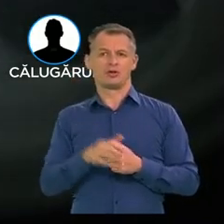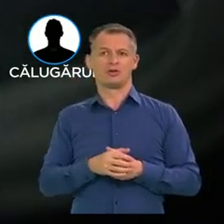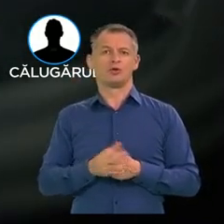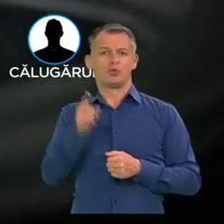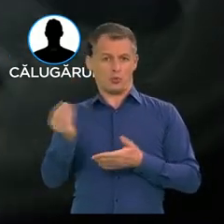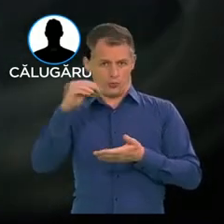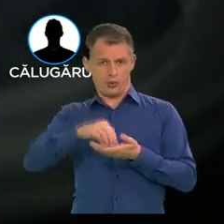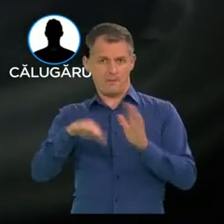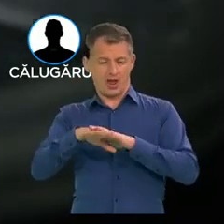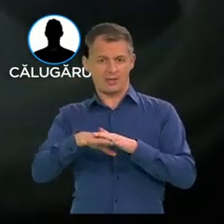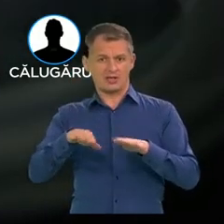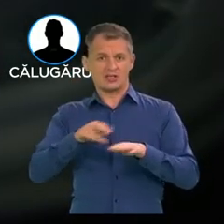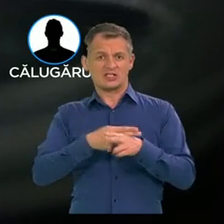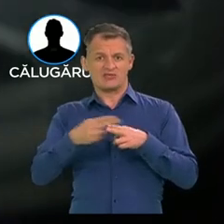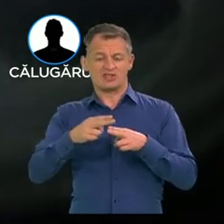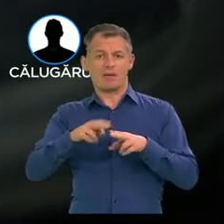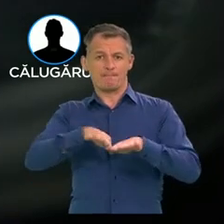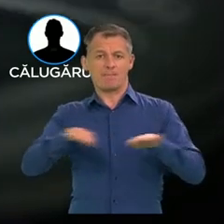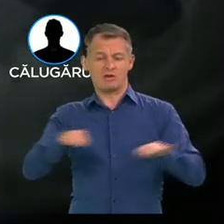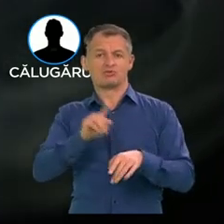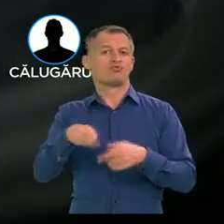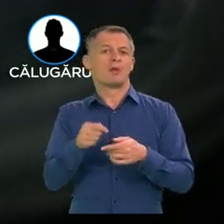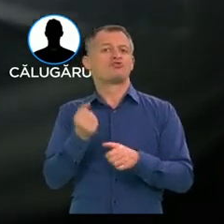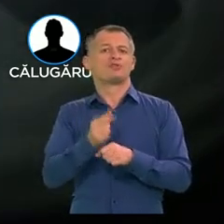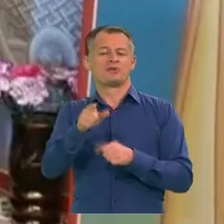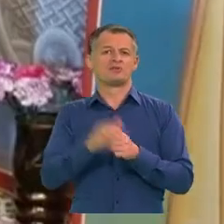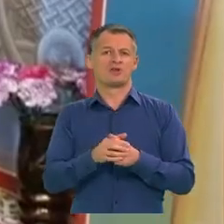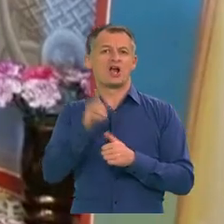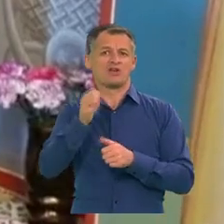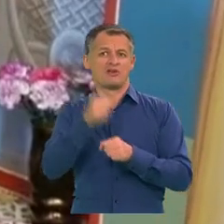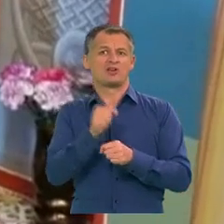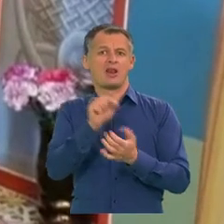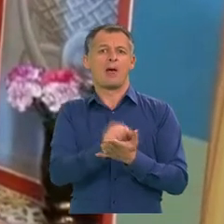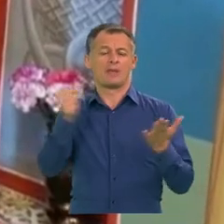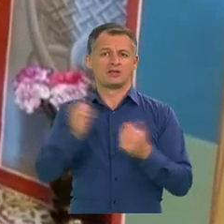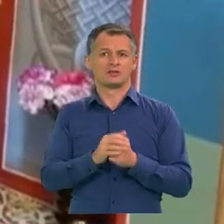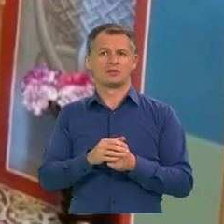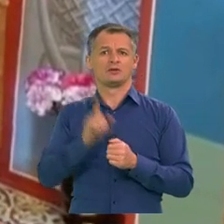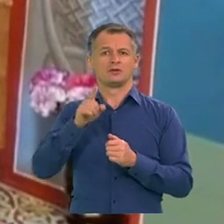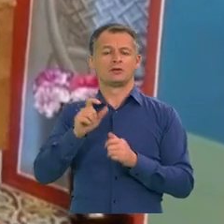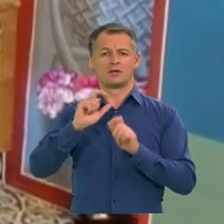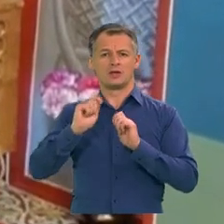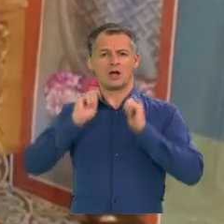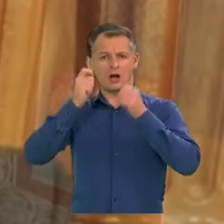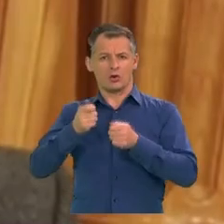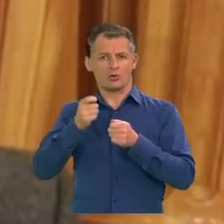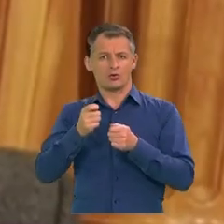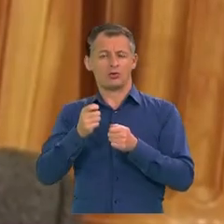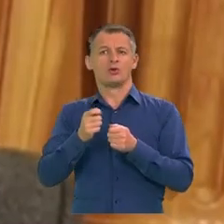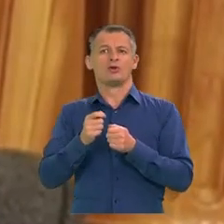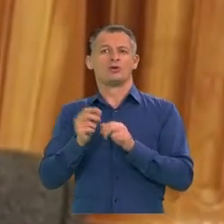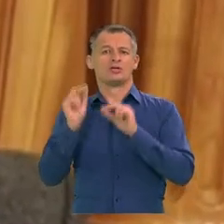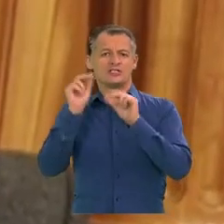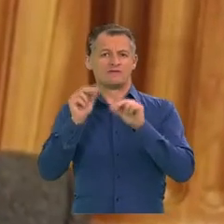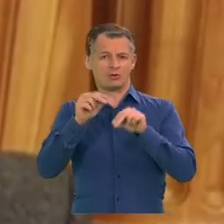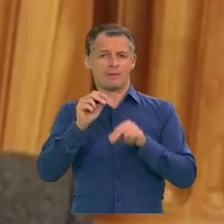Așa fac ăștia la presă. Nu face din termină. Călugărul îl sfătuiește pe Bălășoiu să scape de telefonul pe care l-a folosit